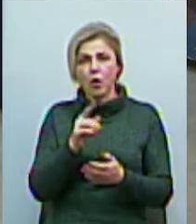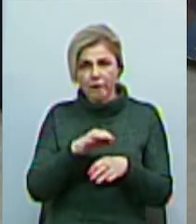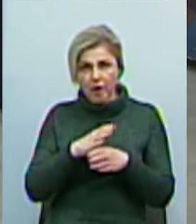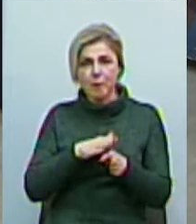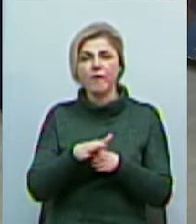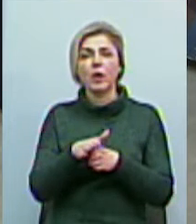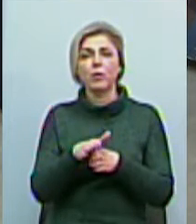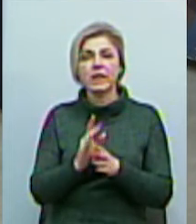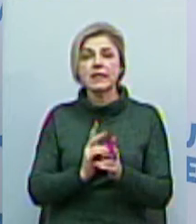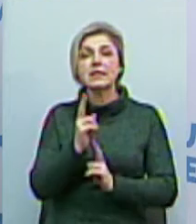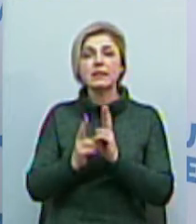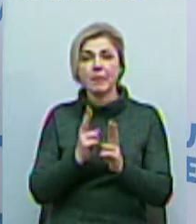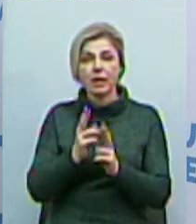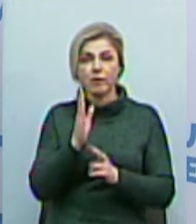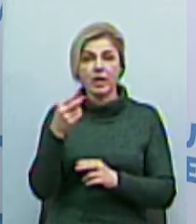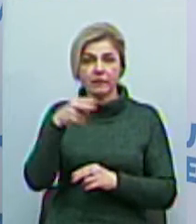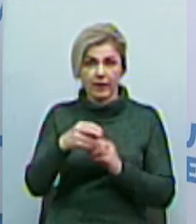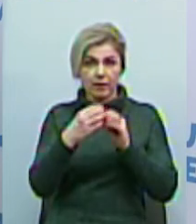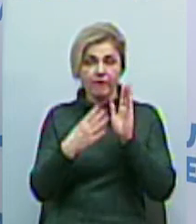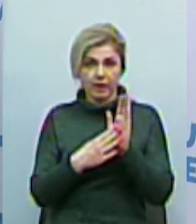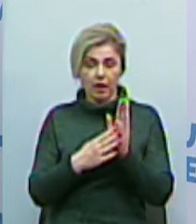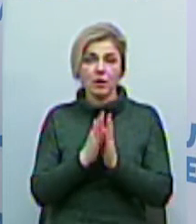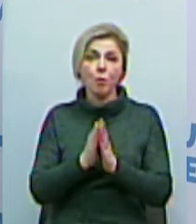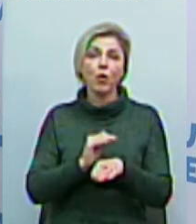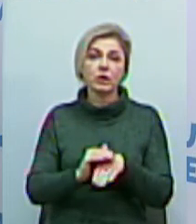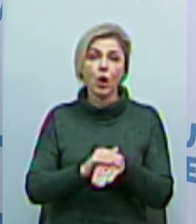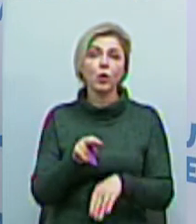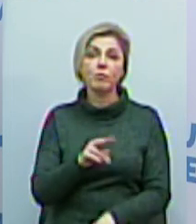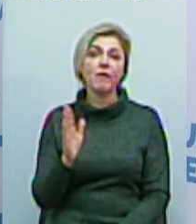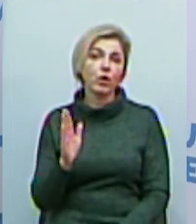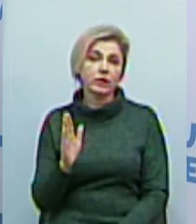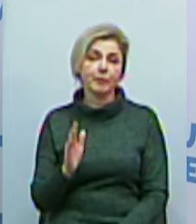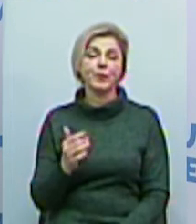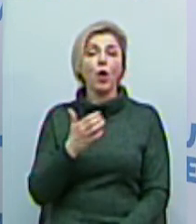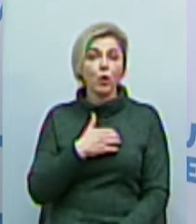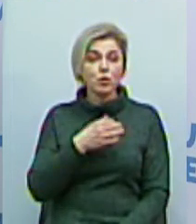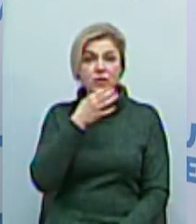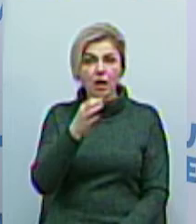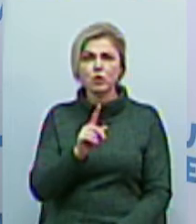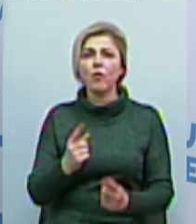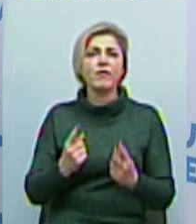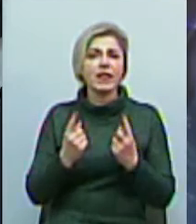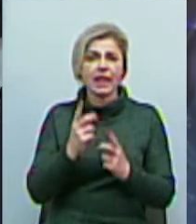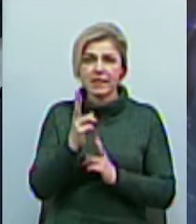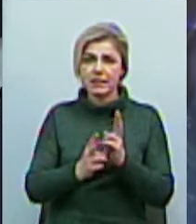ЗНО в 2019 році. Будь ласка, Людмила Володимирівна. Ну, я хочу сказати, що великих таких